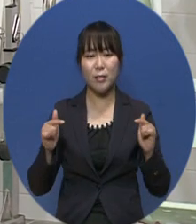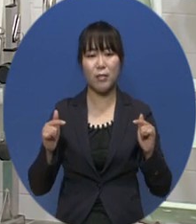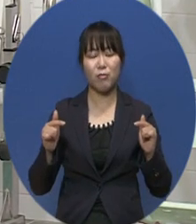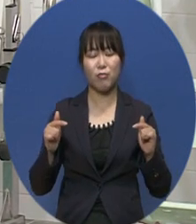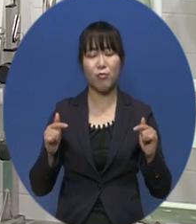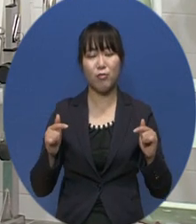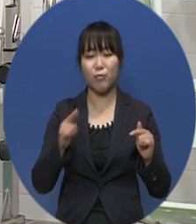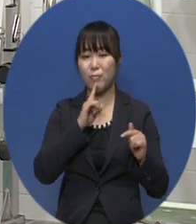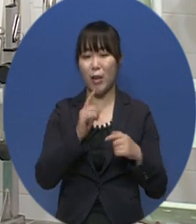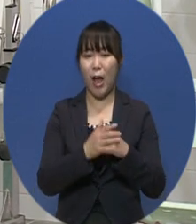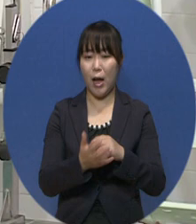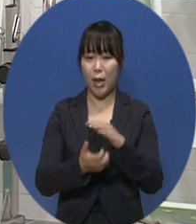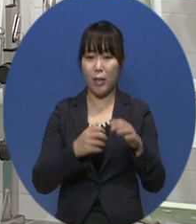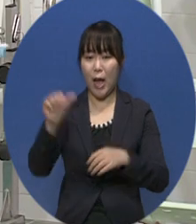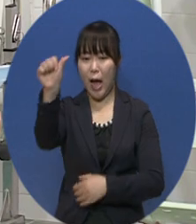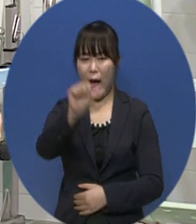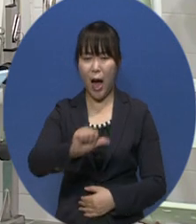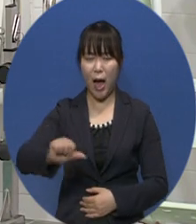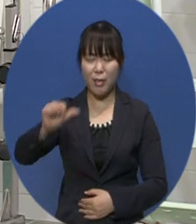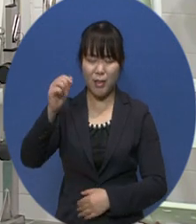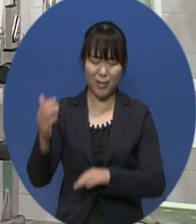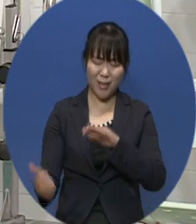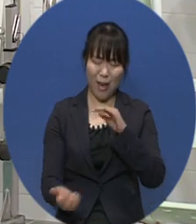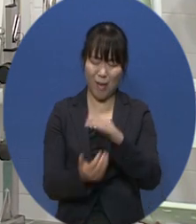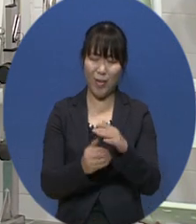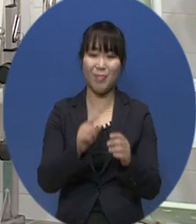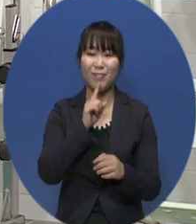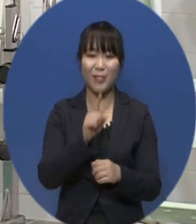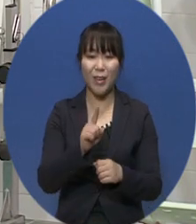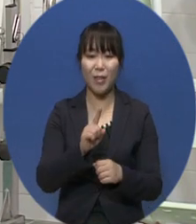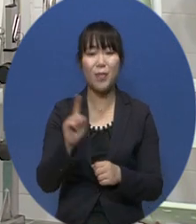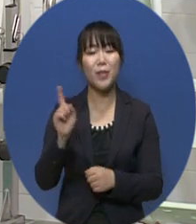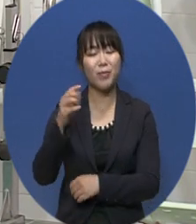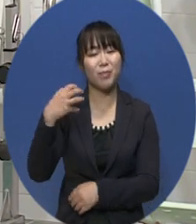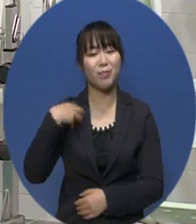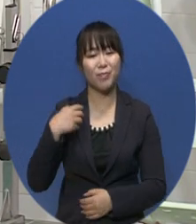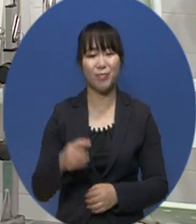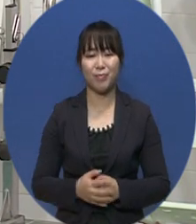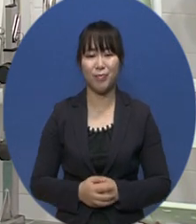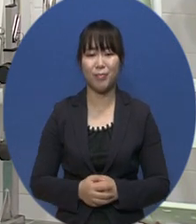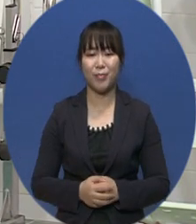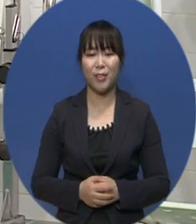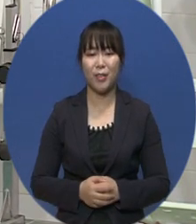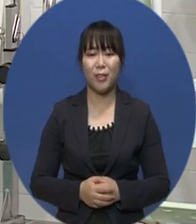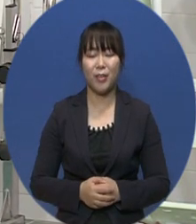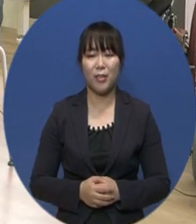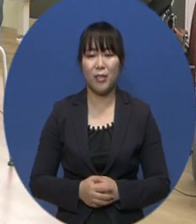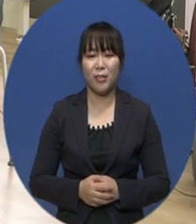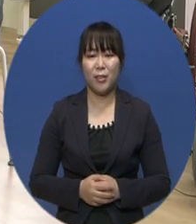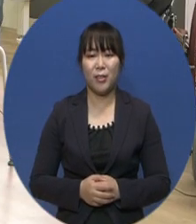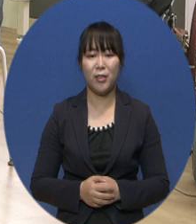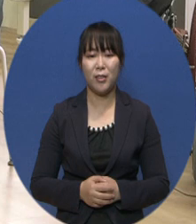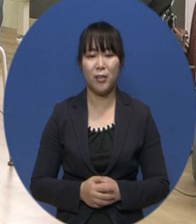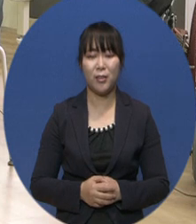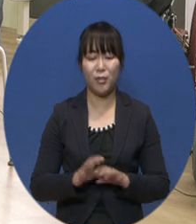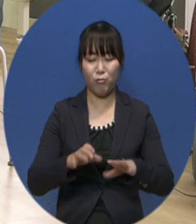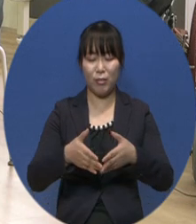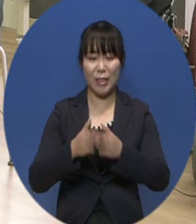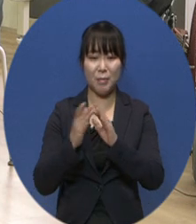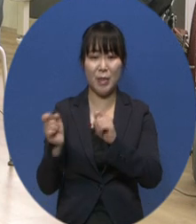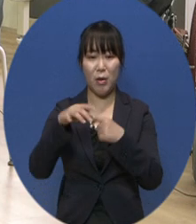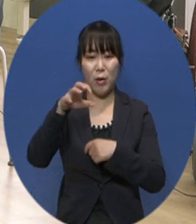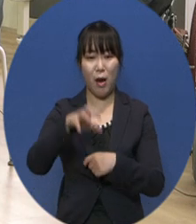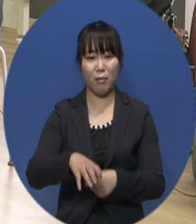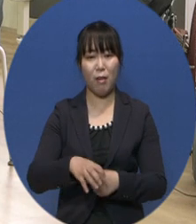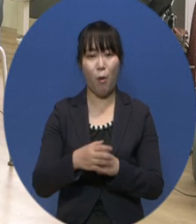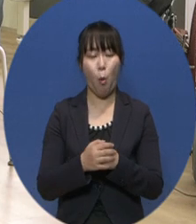하고 있다고 그러는데 아까도 아시아 최고라고 얘기하셨는데 네. 어떤 역할을 하고 있나요? 아, 예, 그 국립재활원의 지금